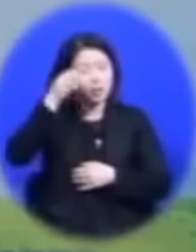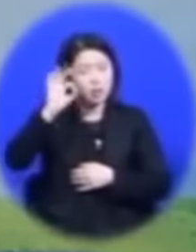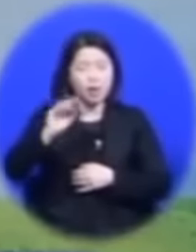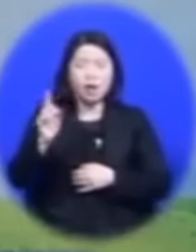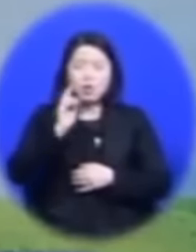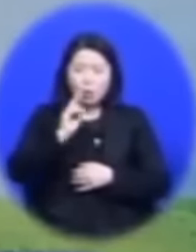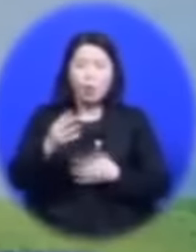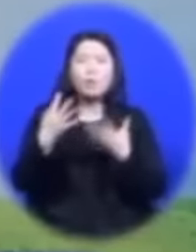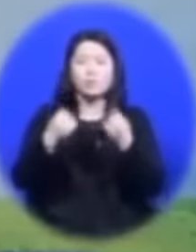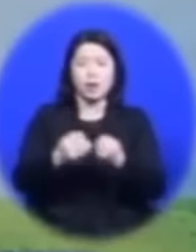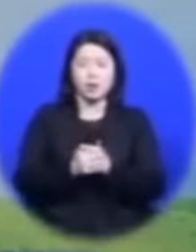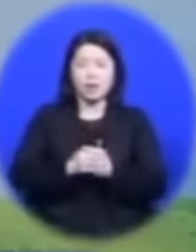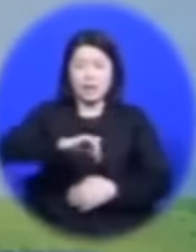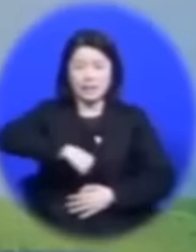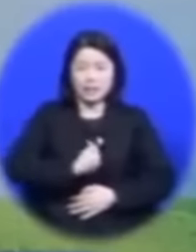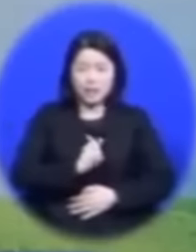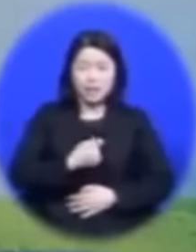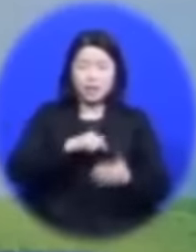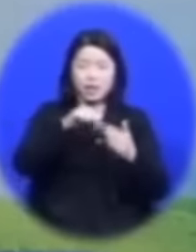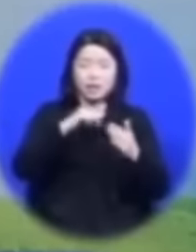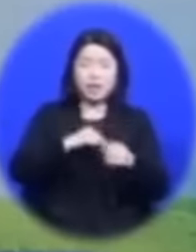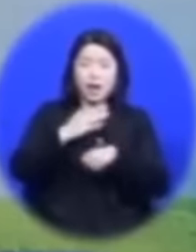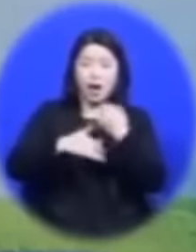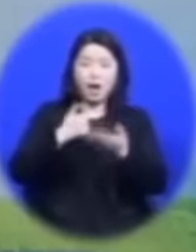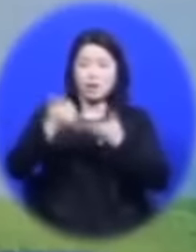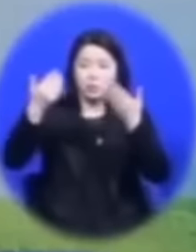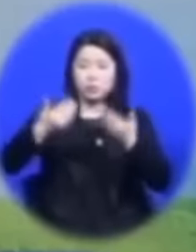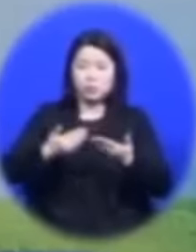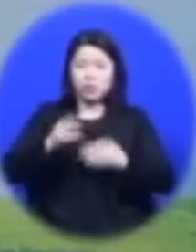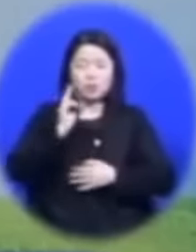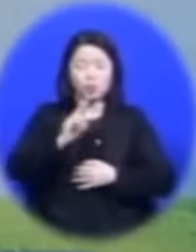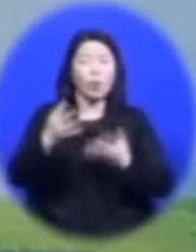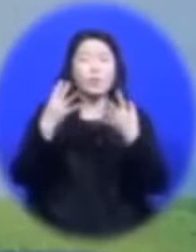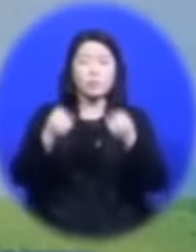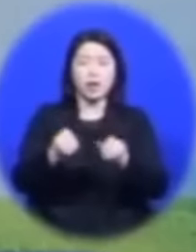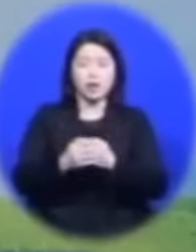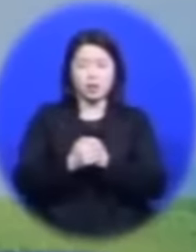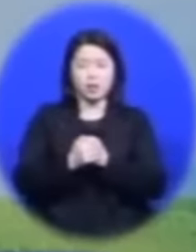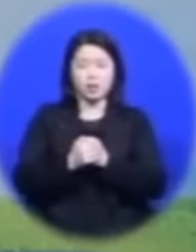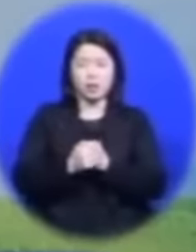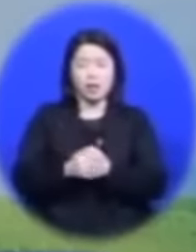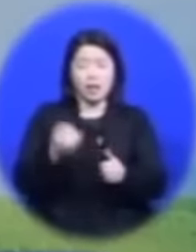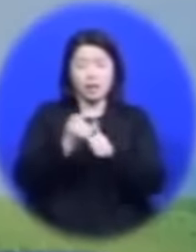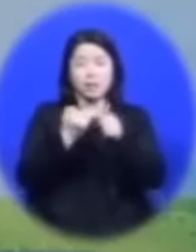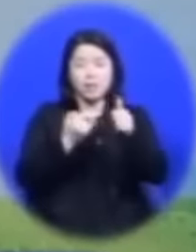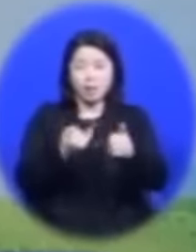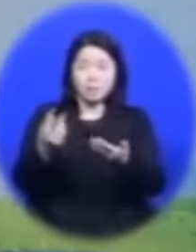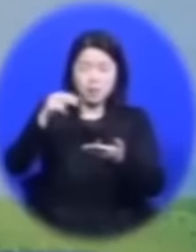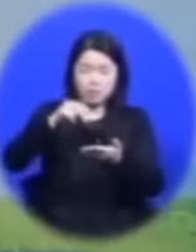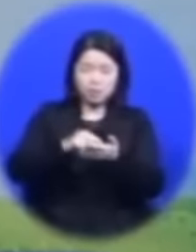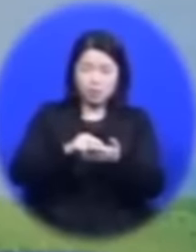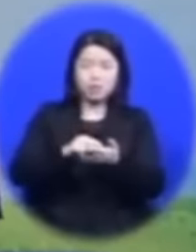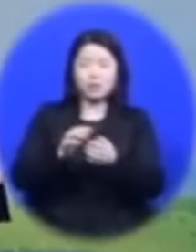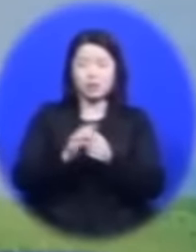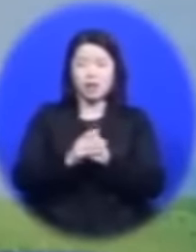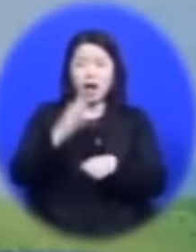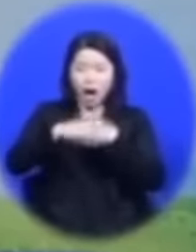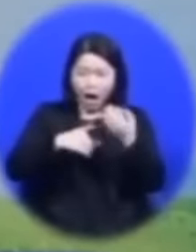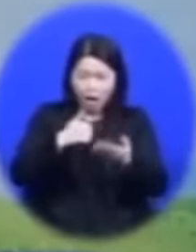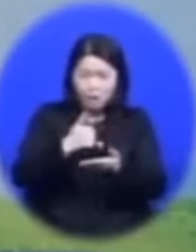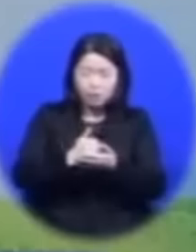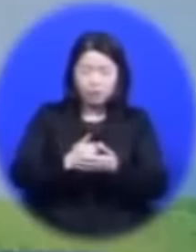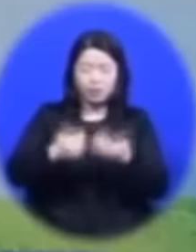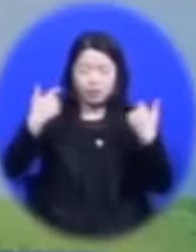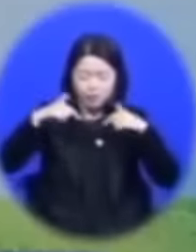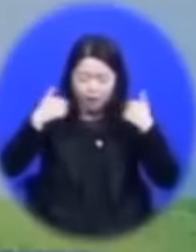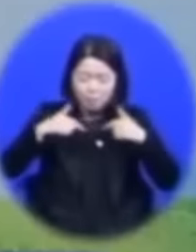것이었어요. 자기 안에 하나님이 주신 게 너무 많았어요. 남편 일어나기를 하나님께 날마다 기도하는